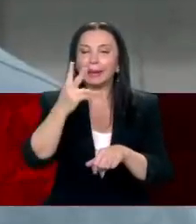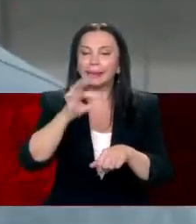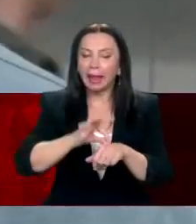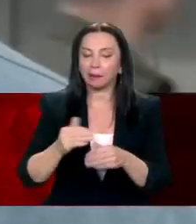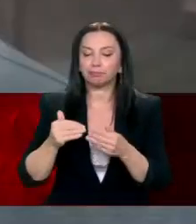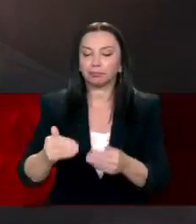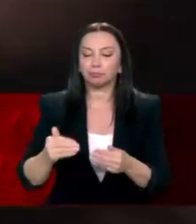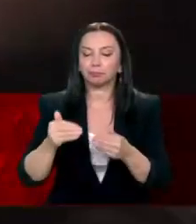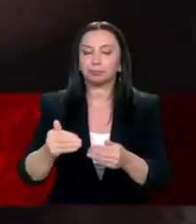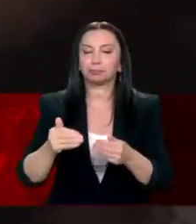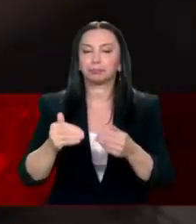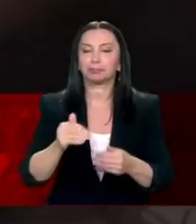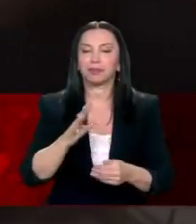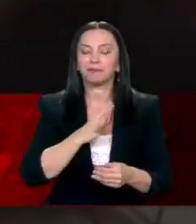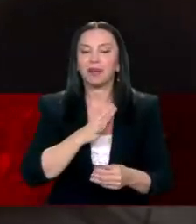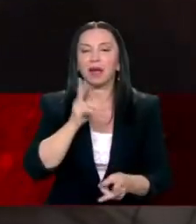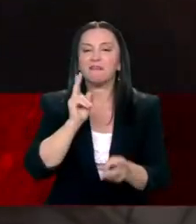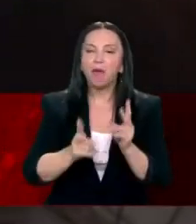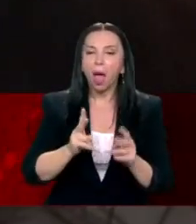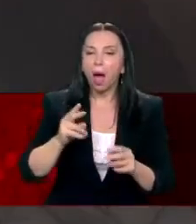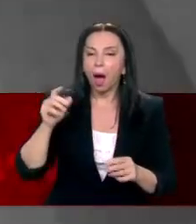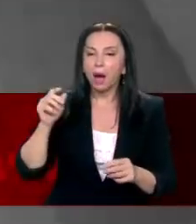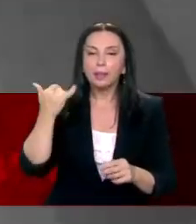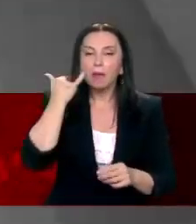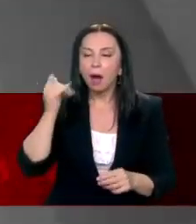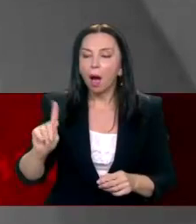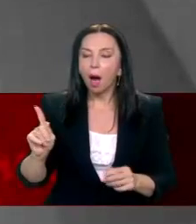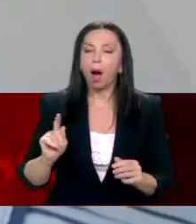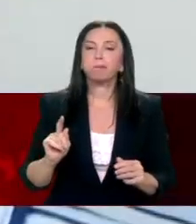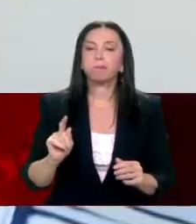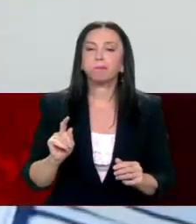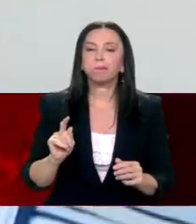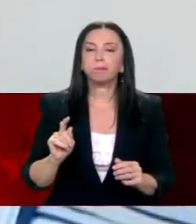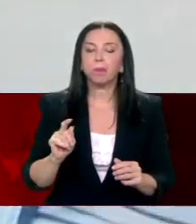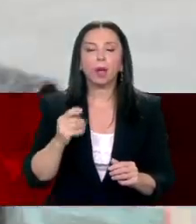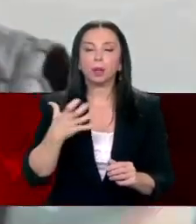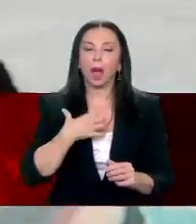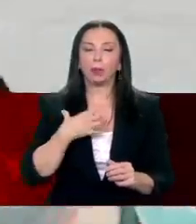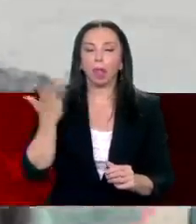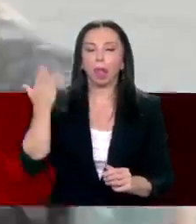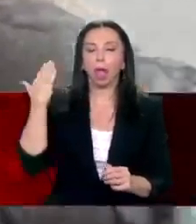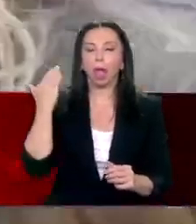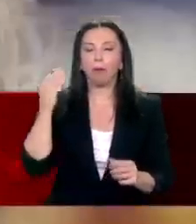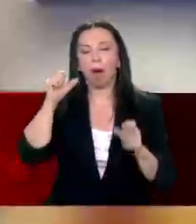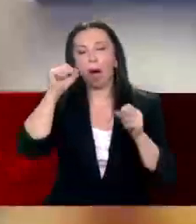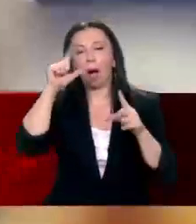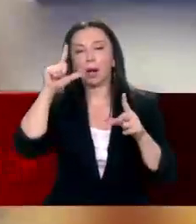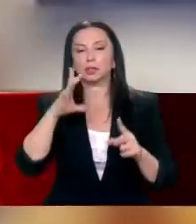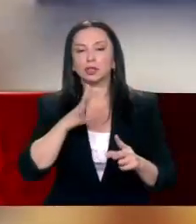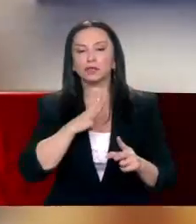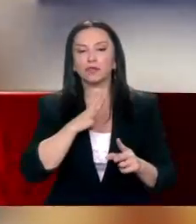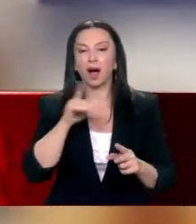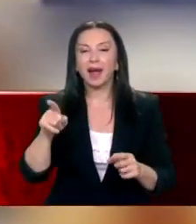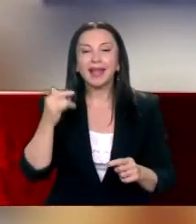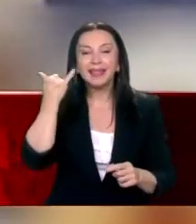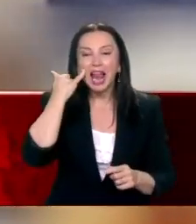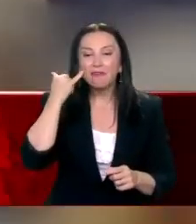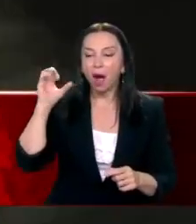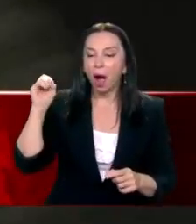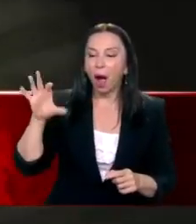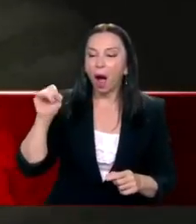Kendi kendime uyanamıyorum. Kimisi de alarm çalmadan dakikalar hatta saatler önce bile uyanıyor. Alarmsız uyanırım. Peki alarmdan önce